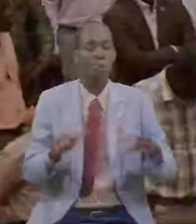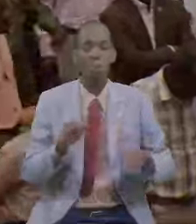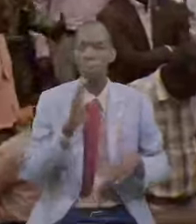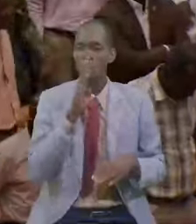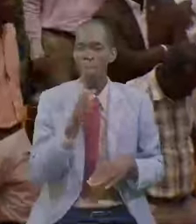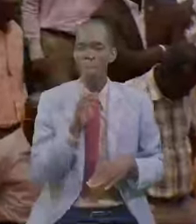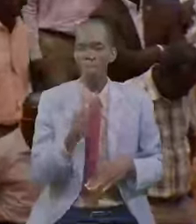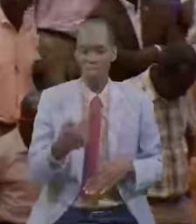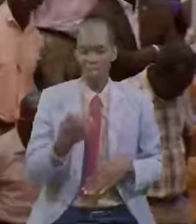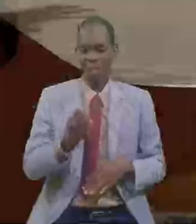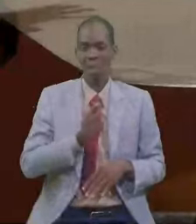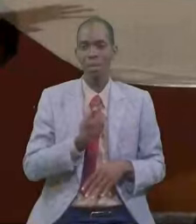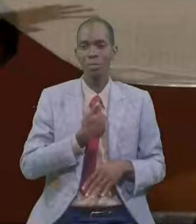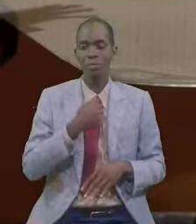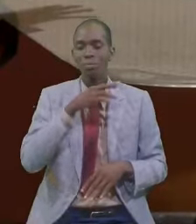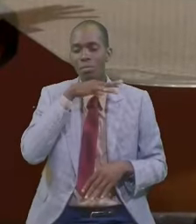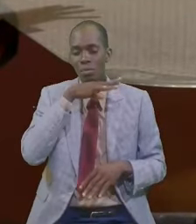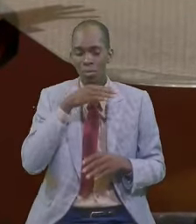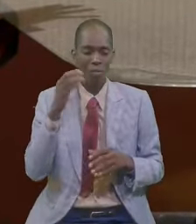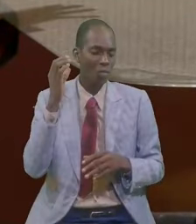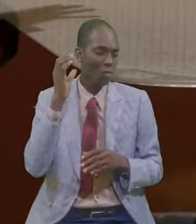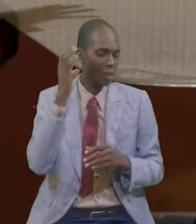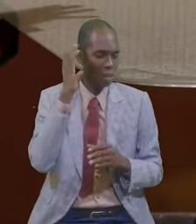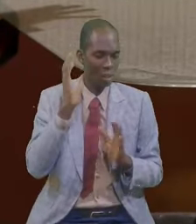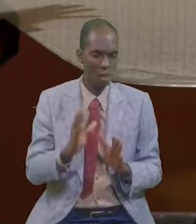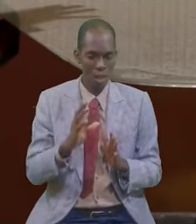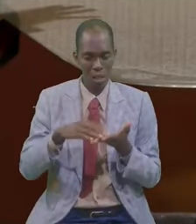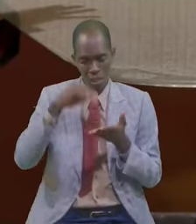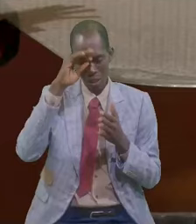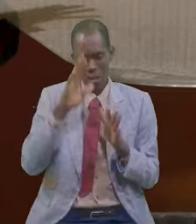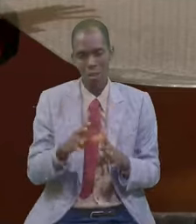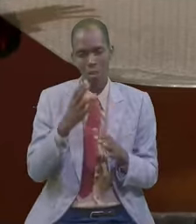Ne sois pas un auditeur qui se souille,